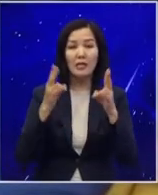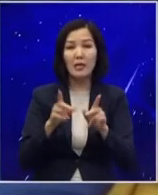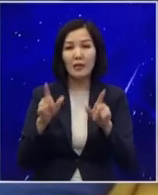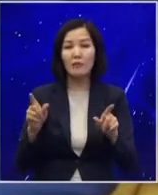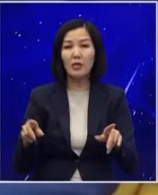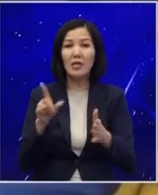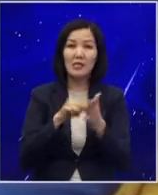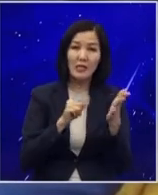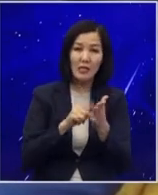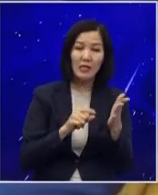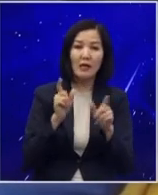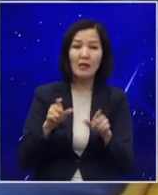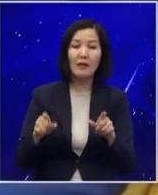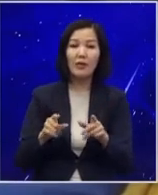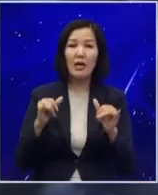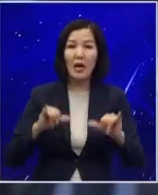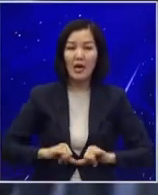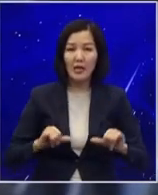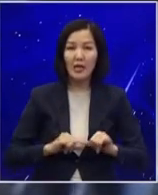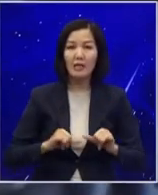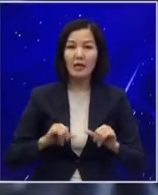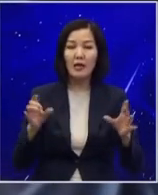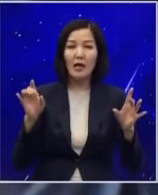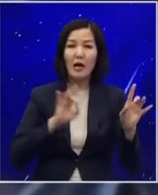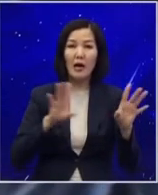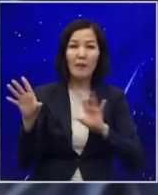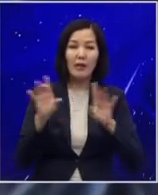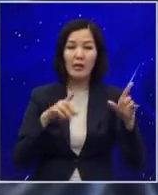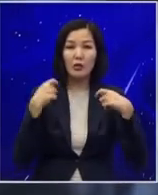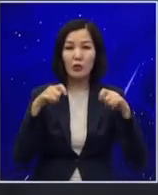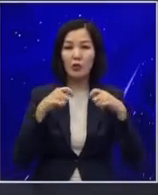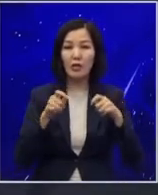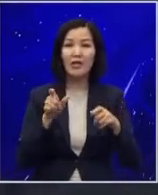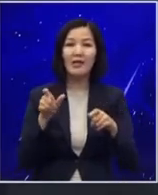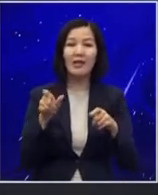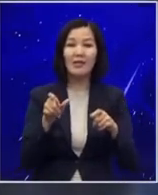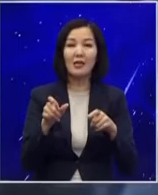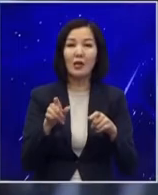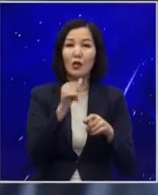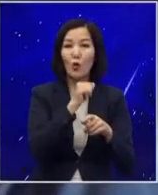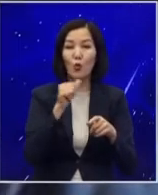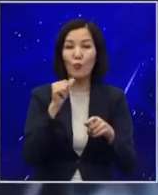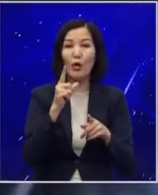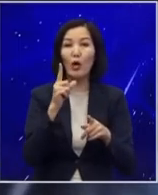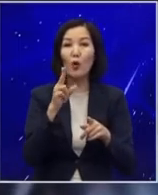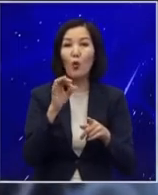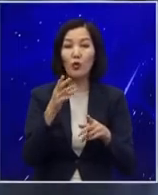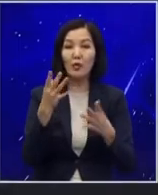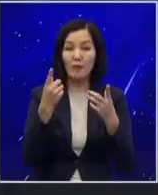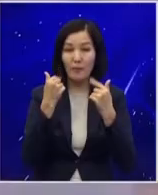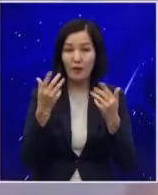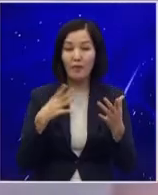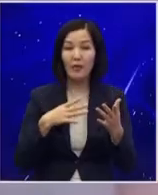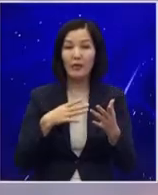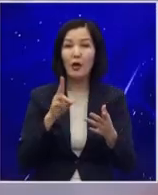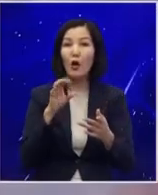көбі зейнеткерлер. Алаяқтар желідегі хабарландыру арқылы сауда жасаймыз деп карточканың құпия кодын біліп алады екен. Мамандар